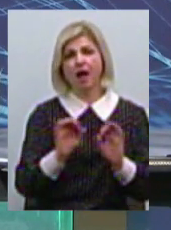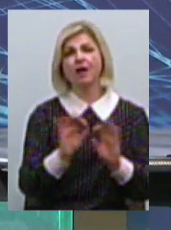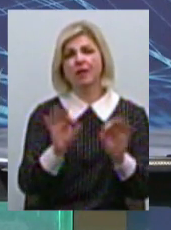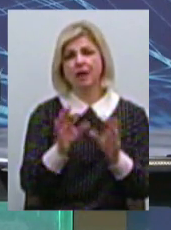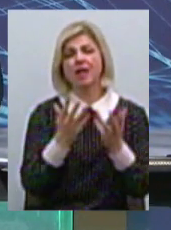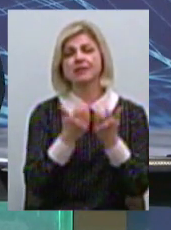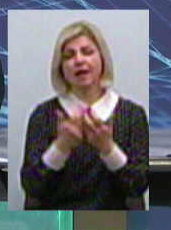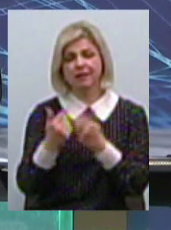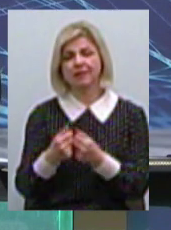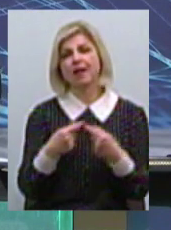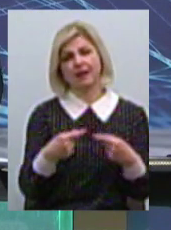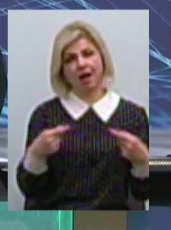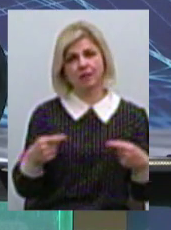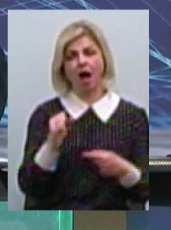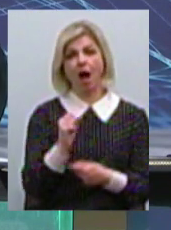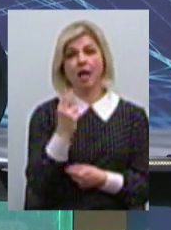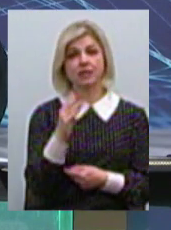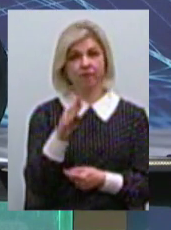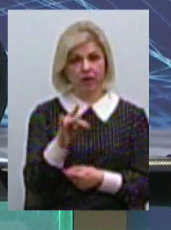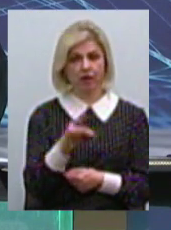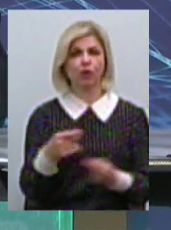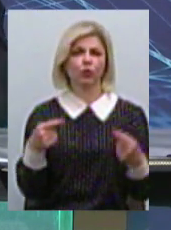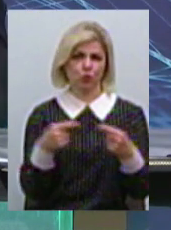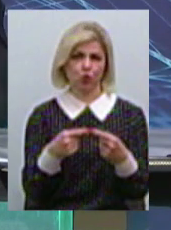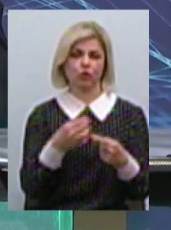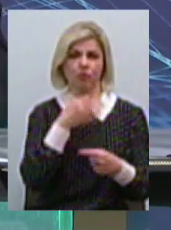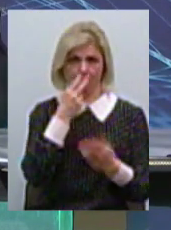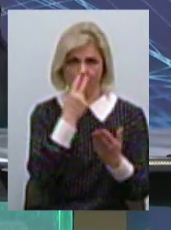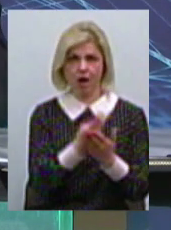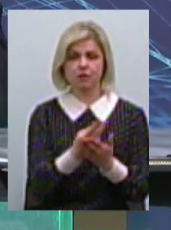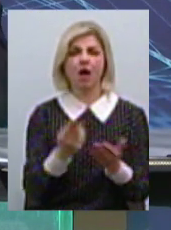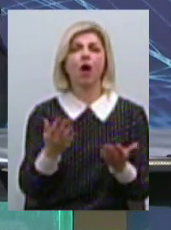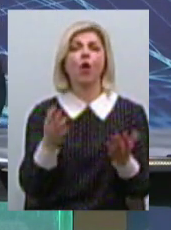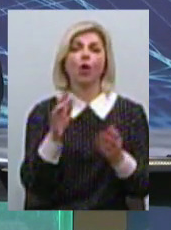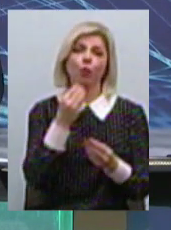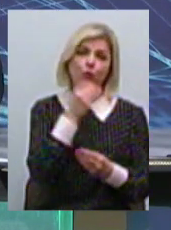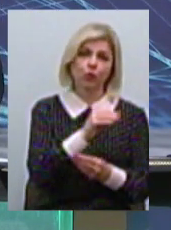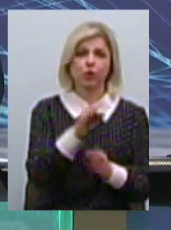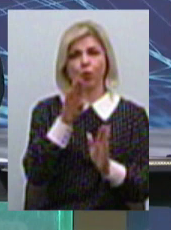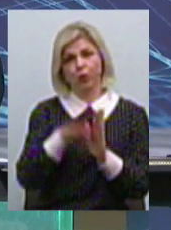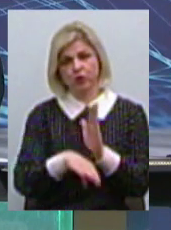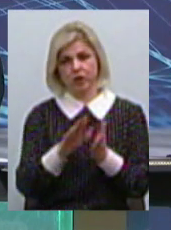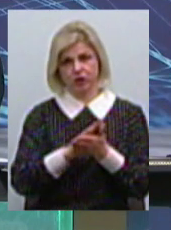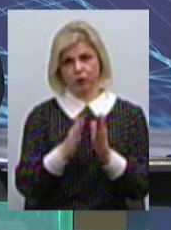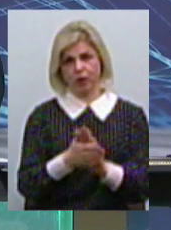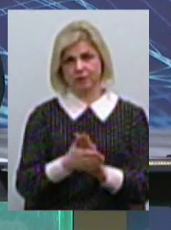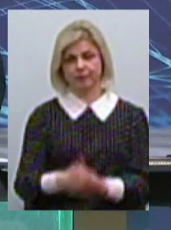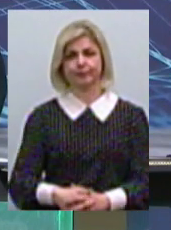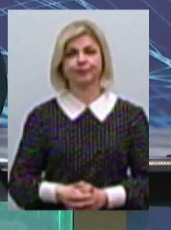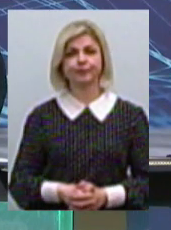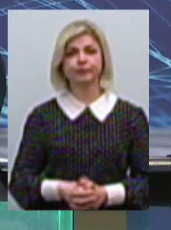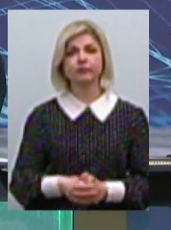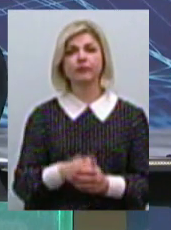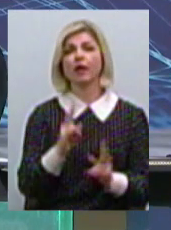тому подібне, але цифри вони показують те, чи в яку сторону покращилась, чи не покращилася дана ситуація. І